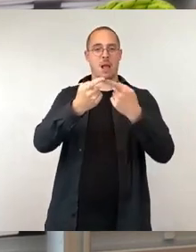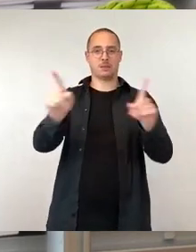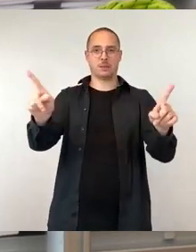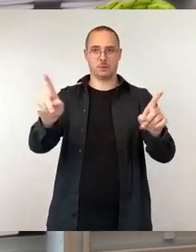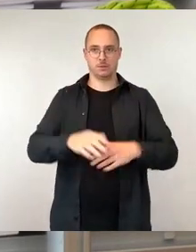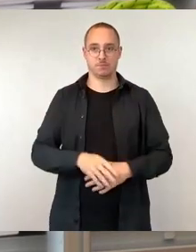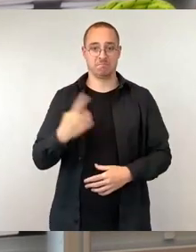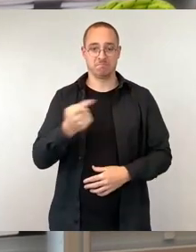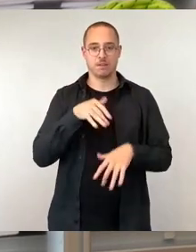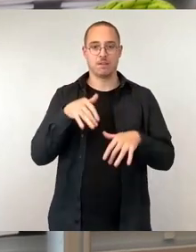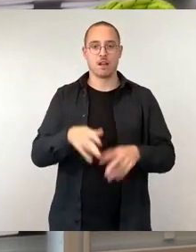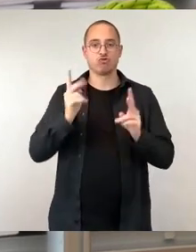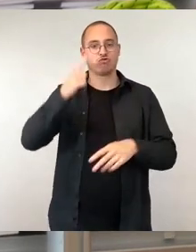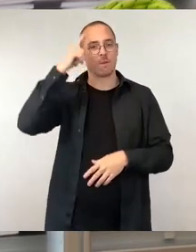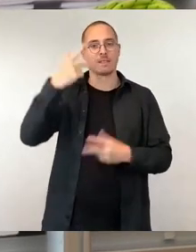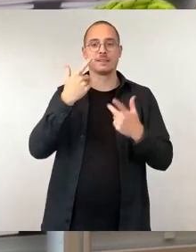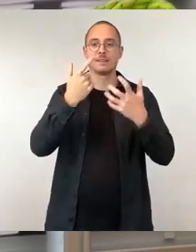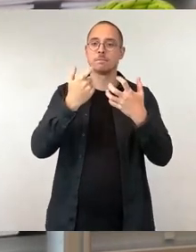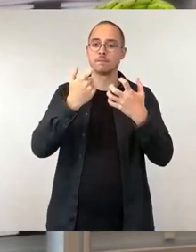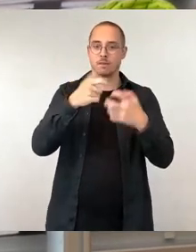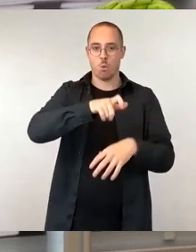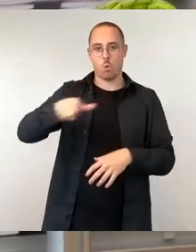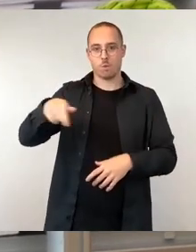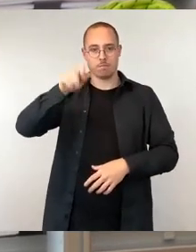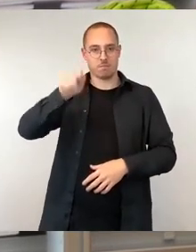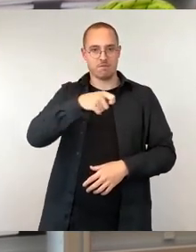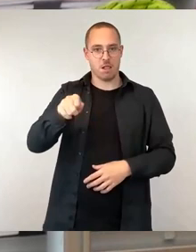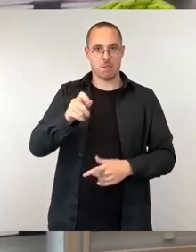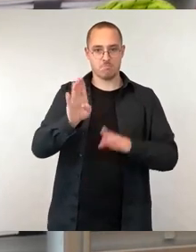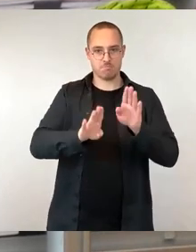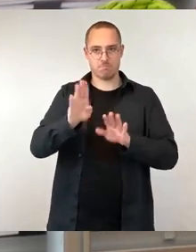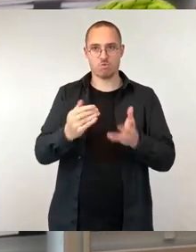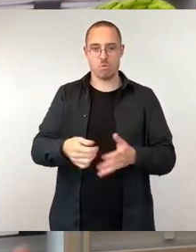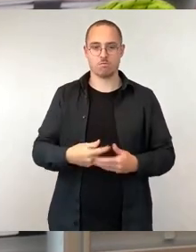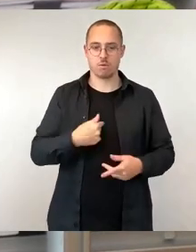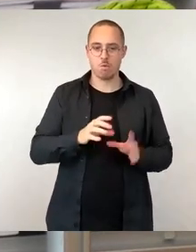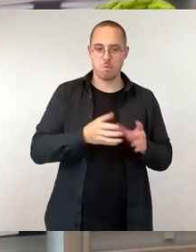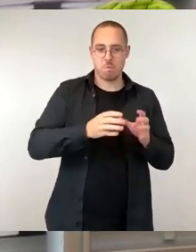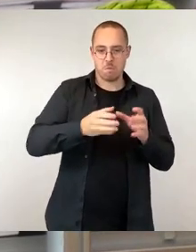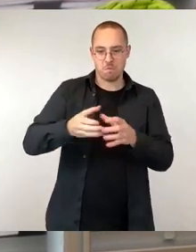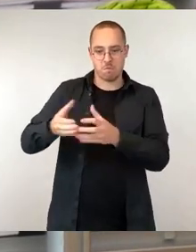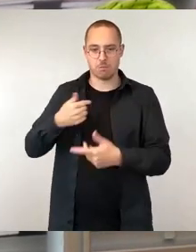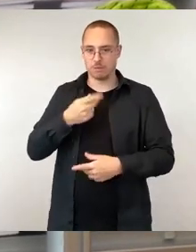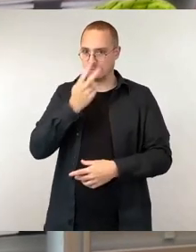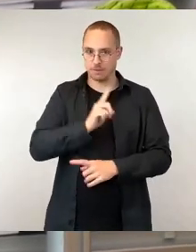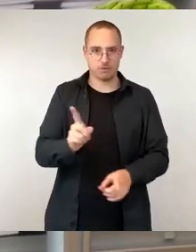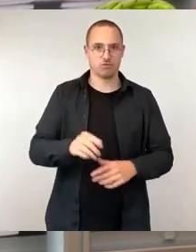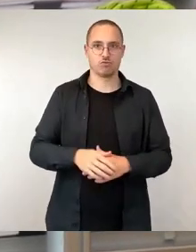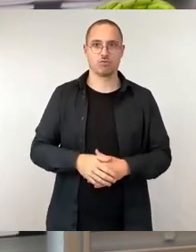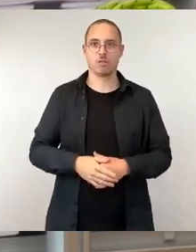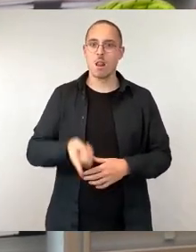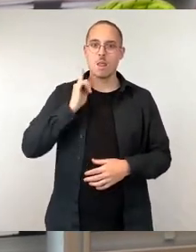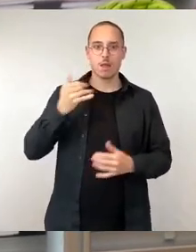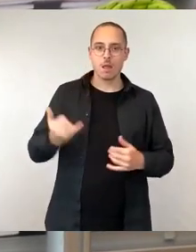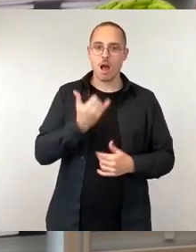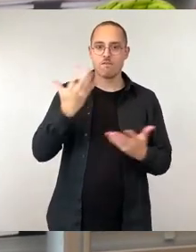Ich sehe hier keine Krüppchenbildung. Ich habe in den letzten 5 Jahren erlebt, dass wir einen Haushalt beschlossen haben. Da